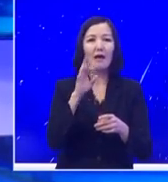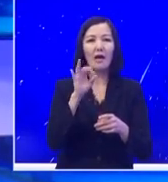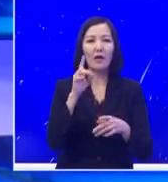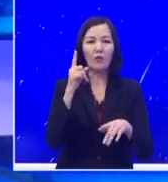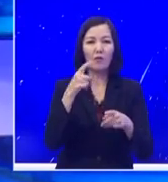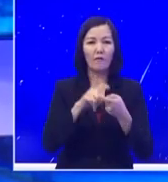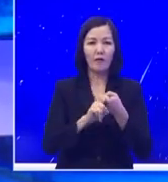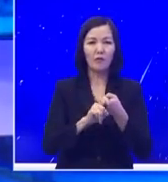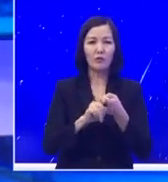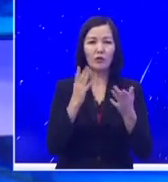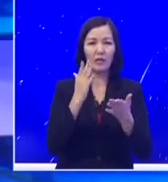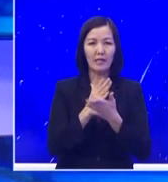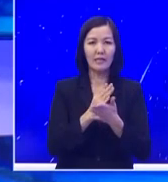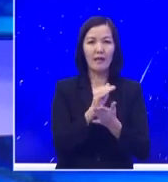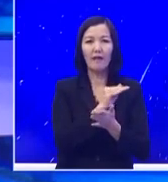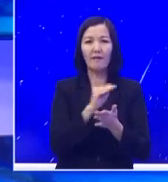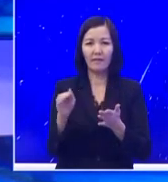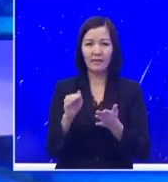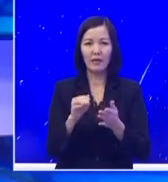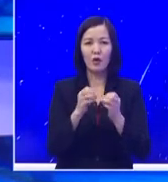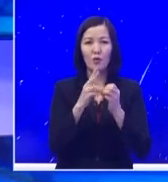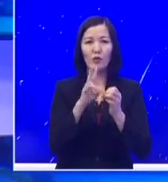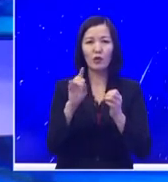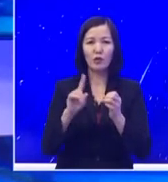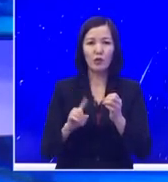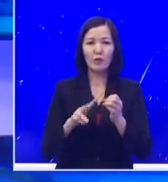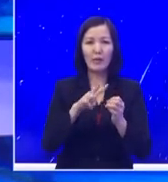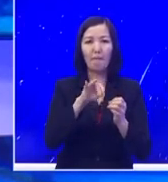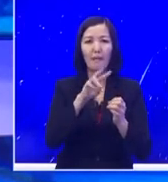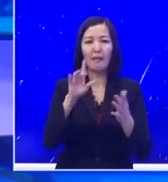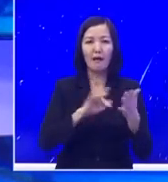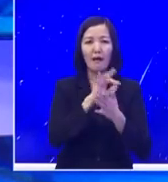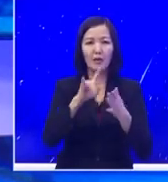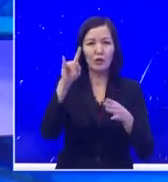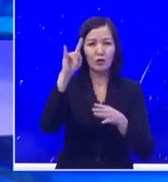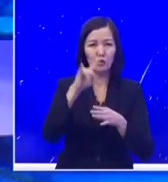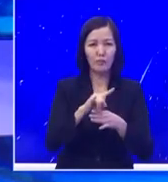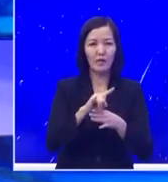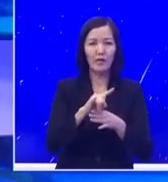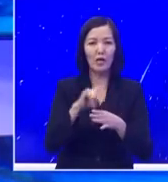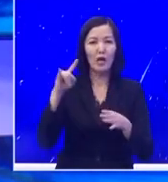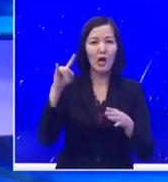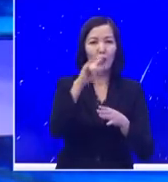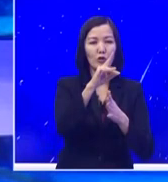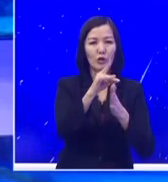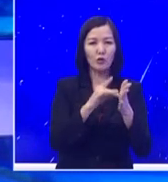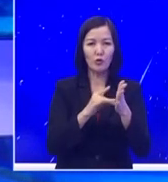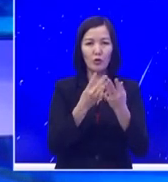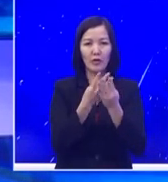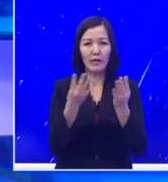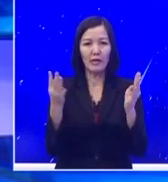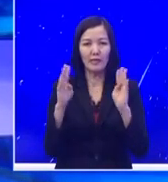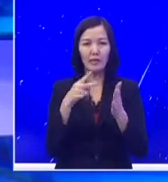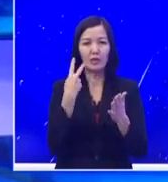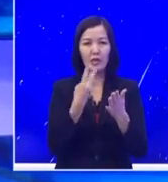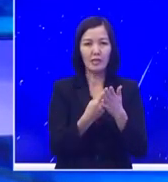анықталыпты. Ресми ақпарға сәйкес, ол 12 наурызда Милан қаласынан ұшып келіпті. Ол әуежайдан шұғыл карантинге